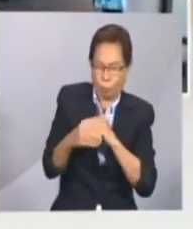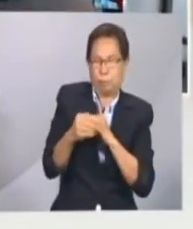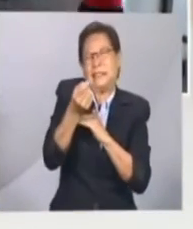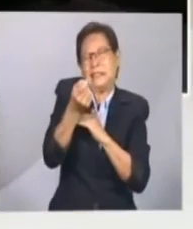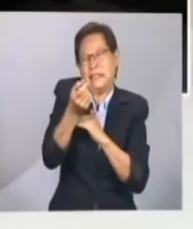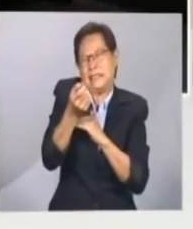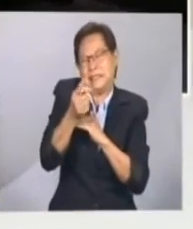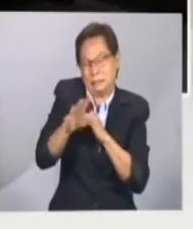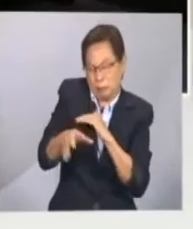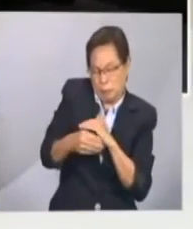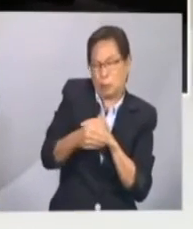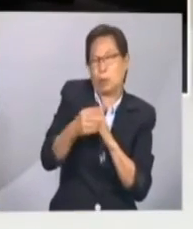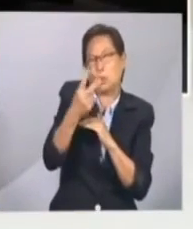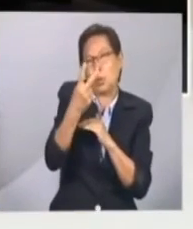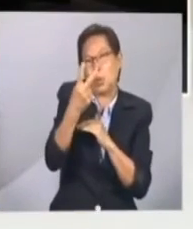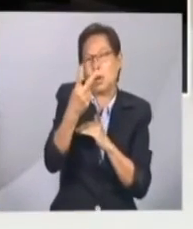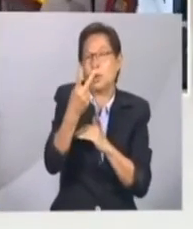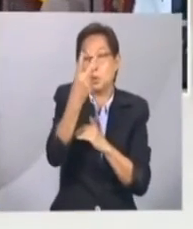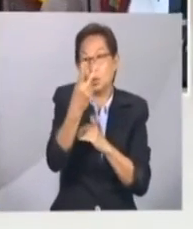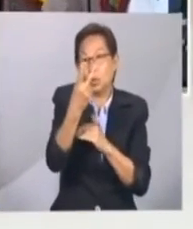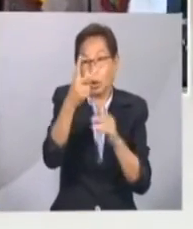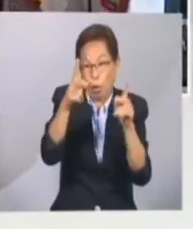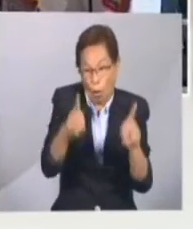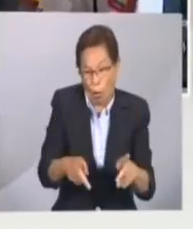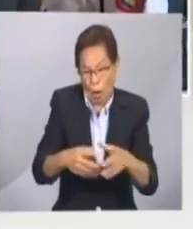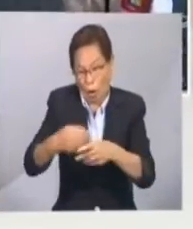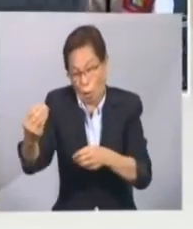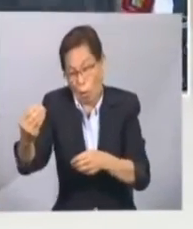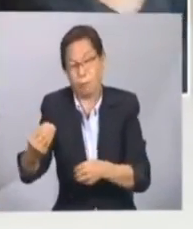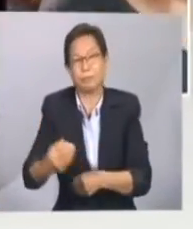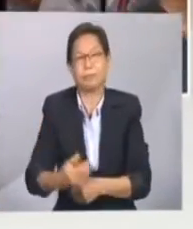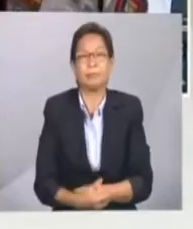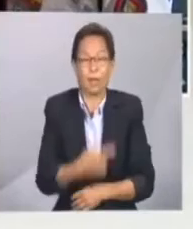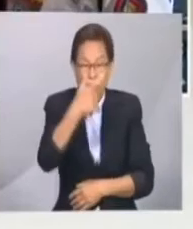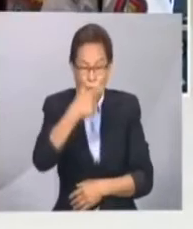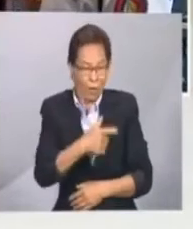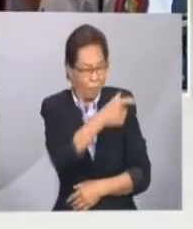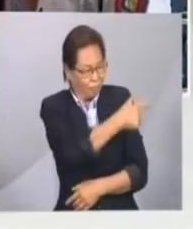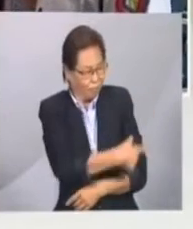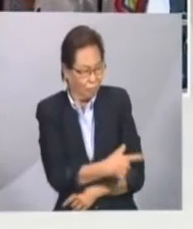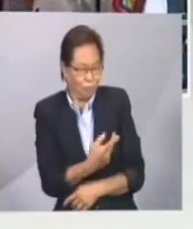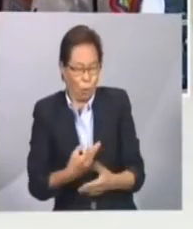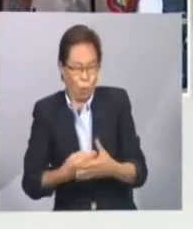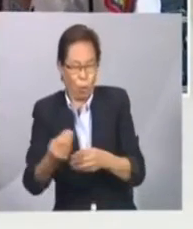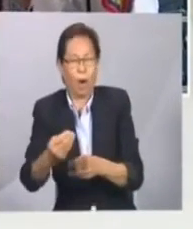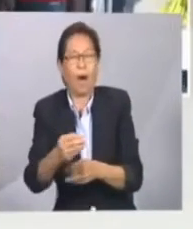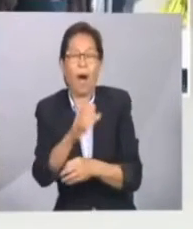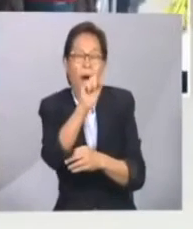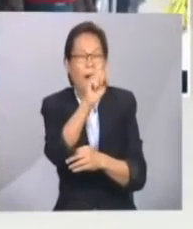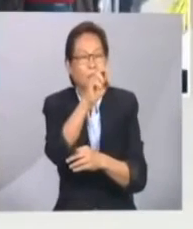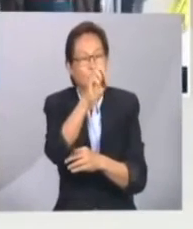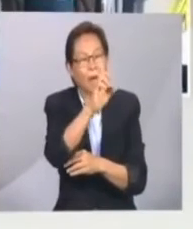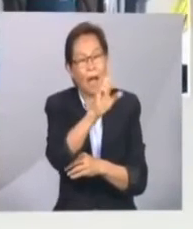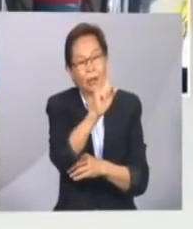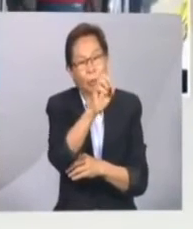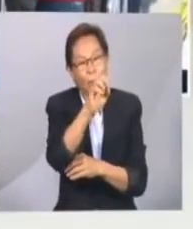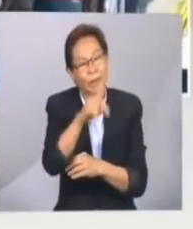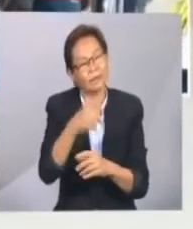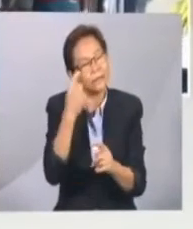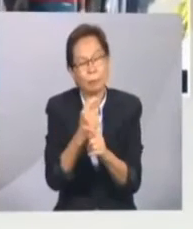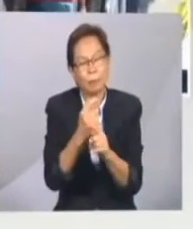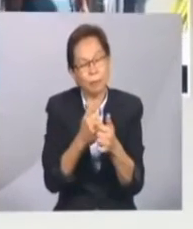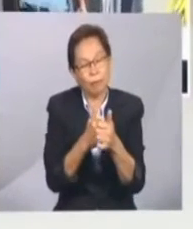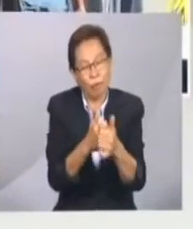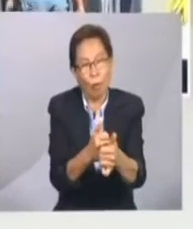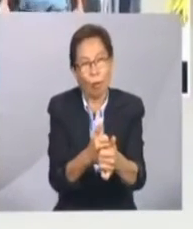kerana dua yang keluar ini, tetapi SOP itu saya percaya mereka akan terus kekalkan supaya tidak ada